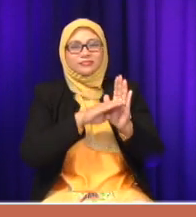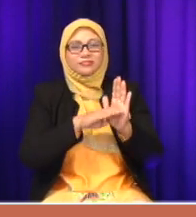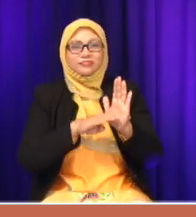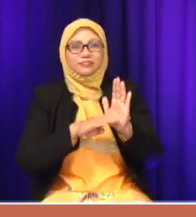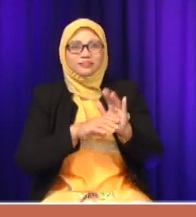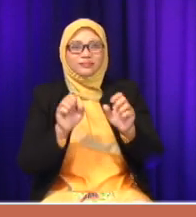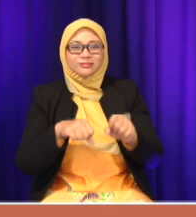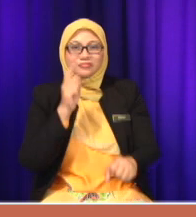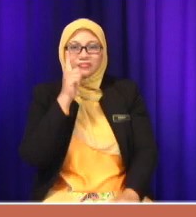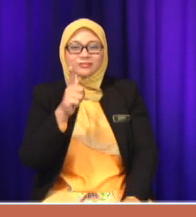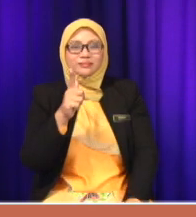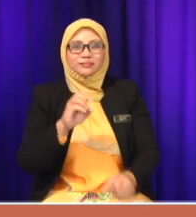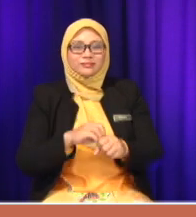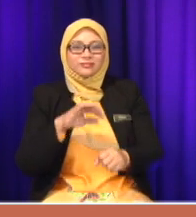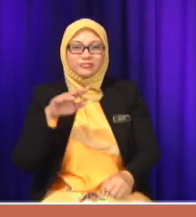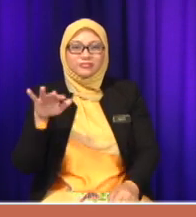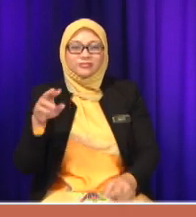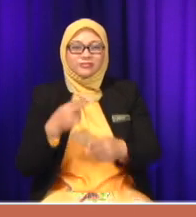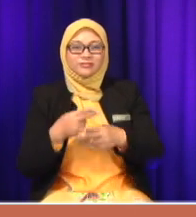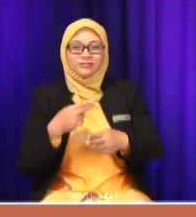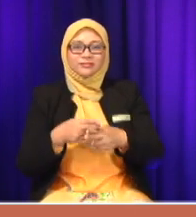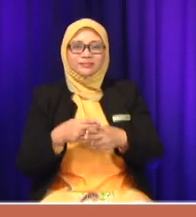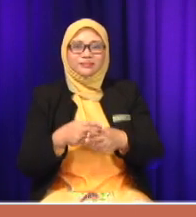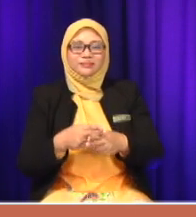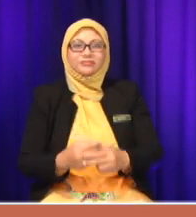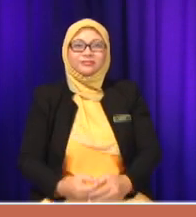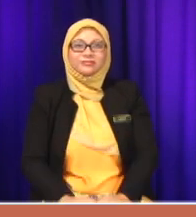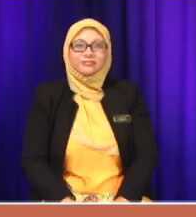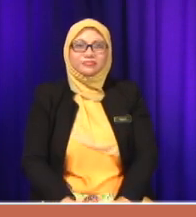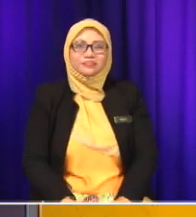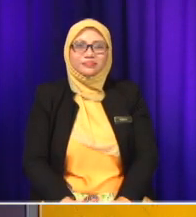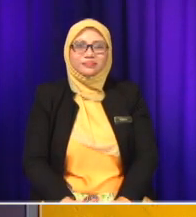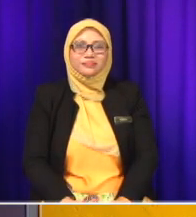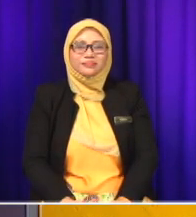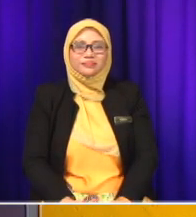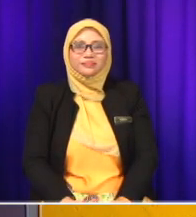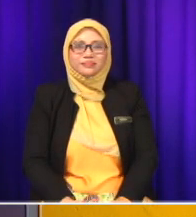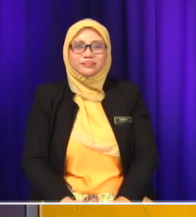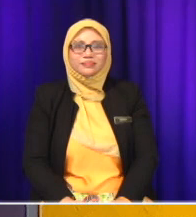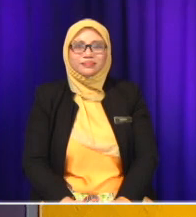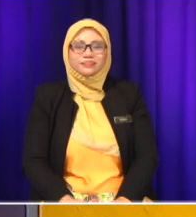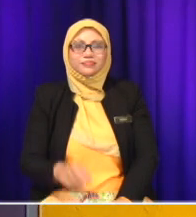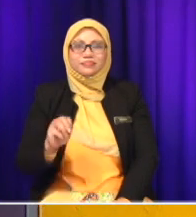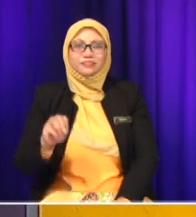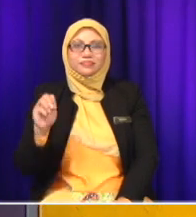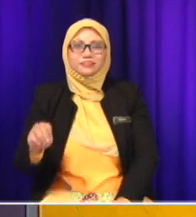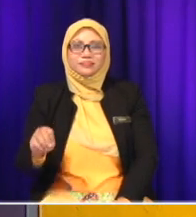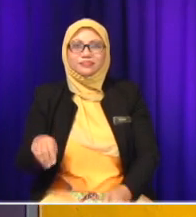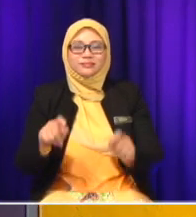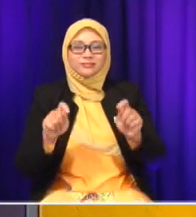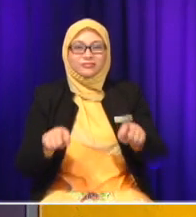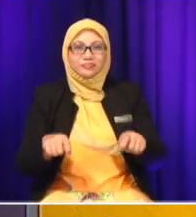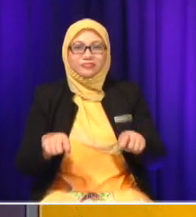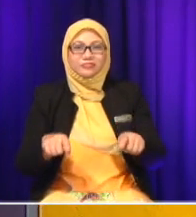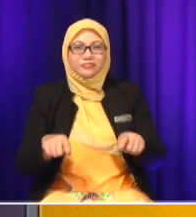luaran injap ekzos dan juga kunci injap baik di sini pelajar mesti Cuba untuk